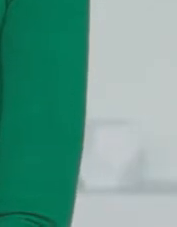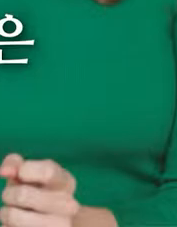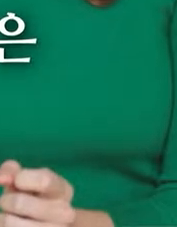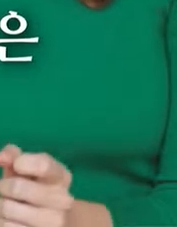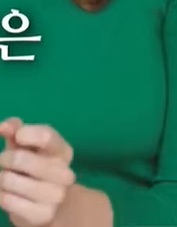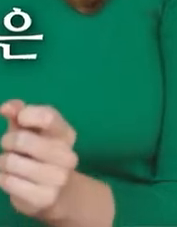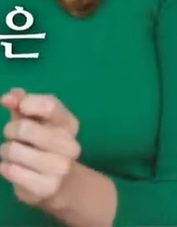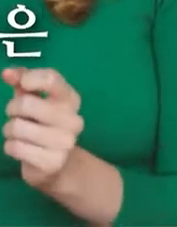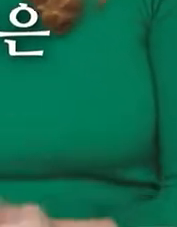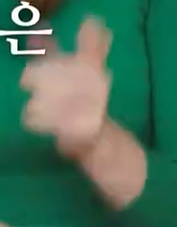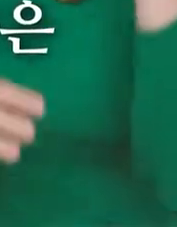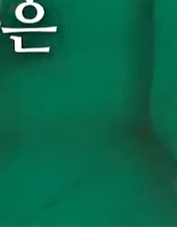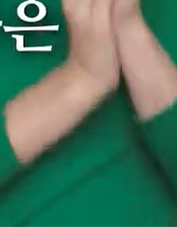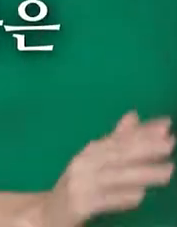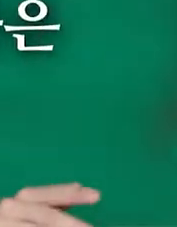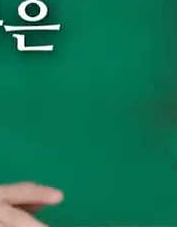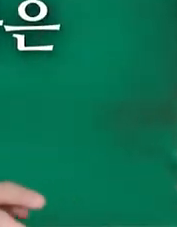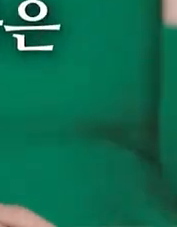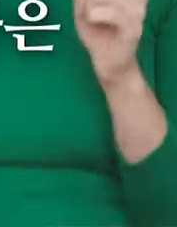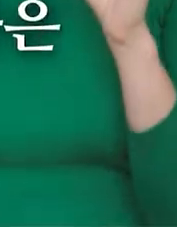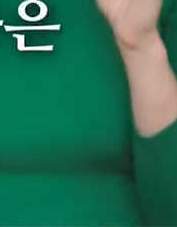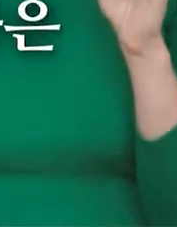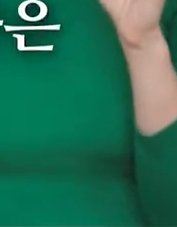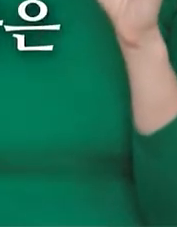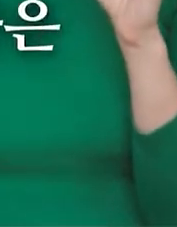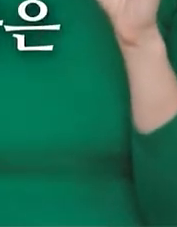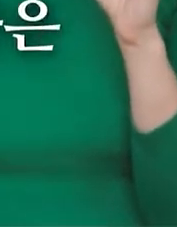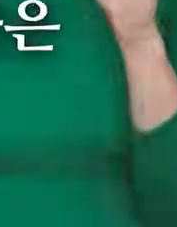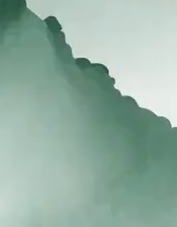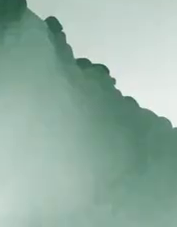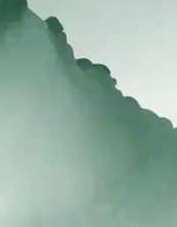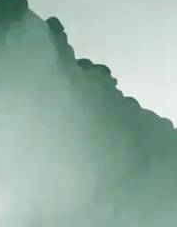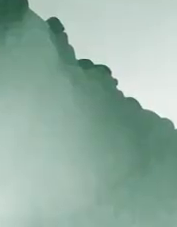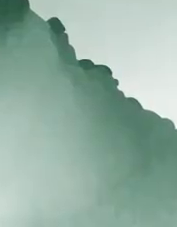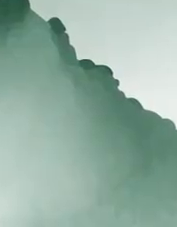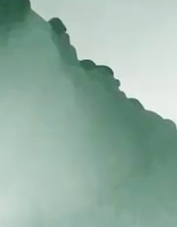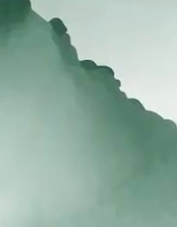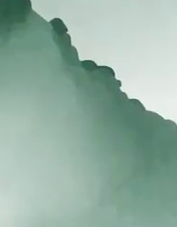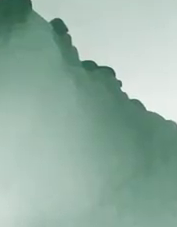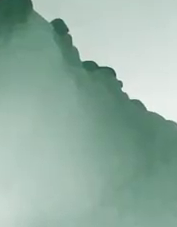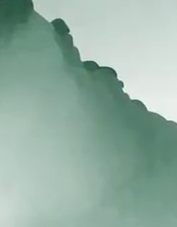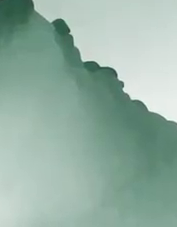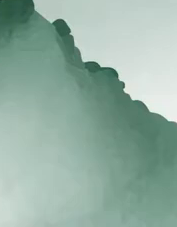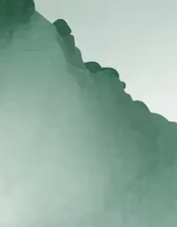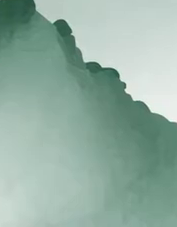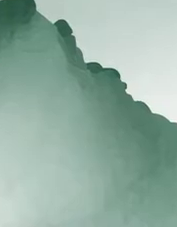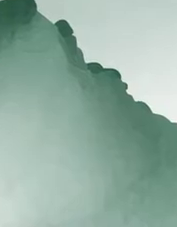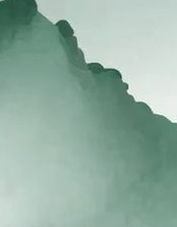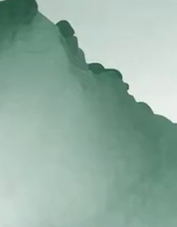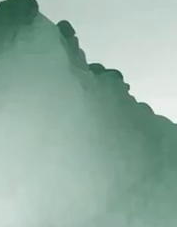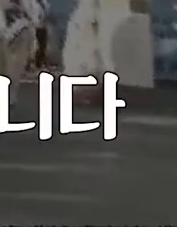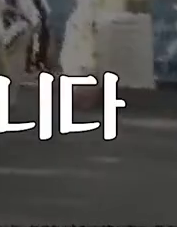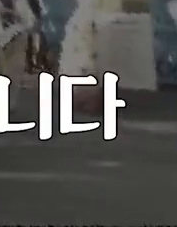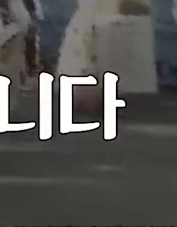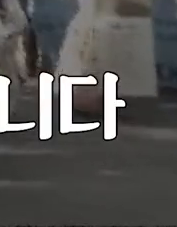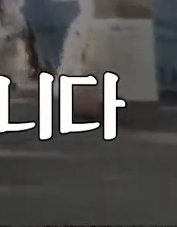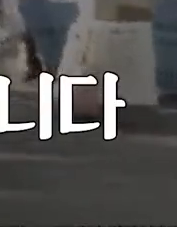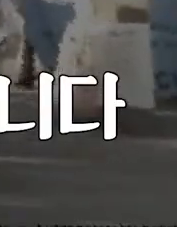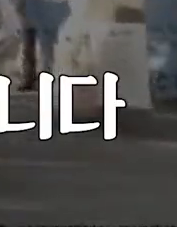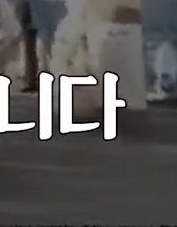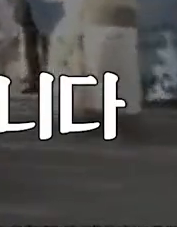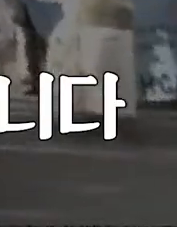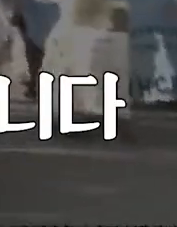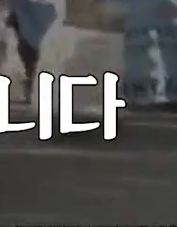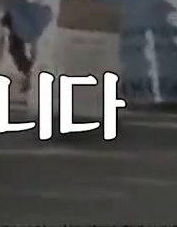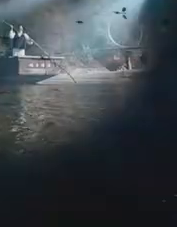나랑? 아! 아리랑! 천년의 소리 아리랑! 문화로 흐른다!